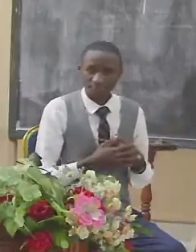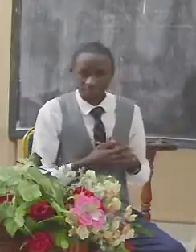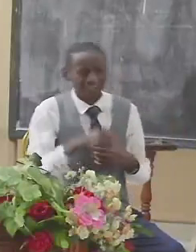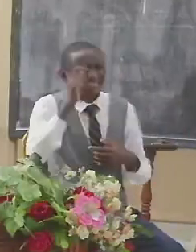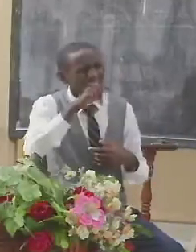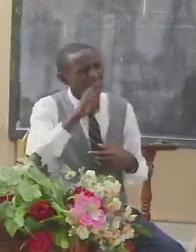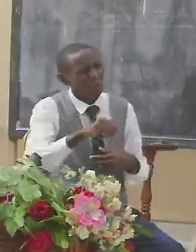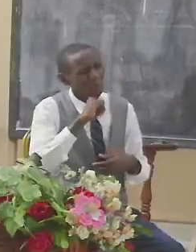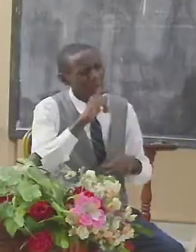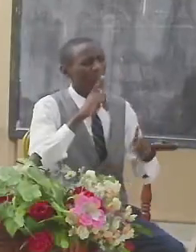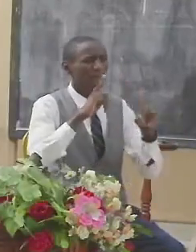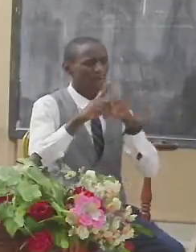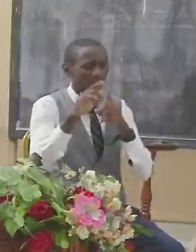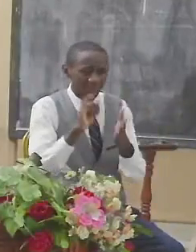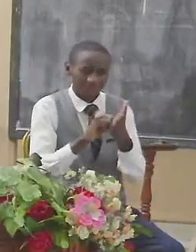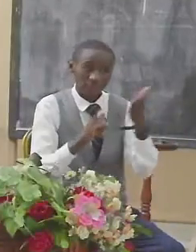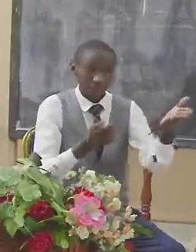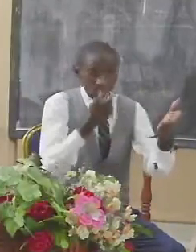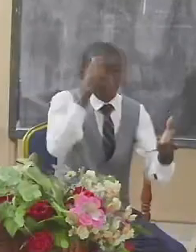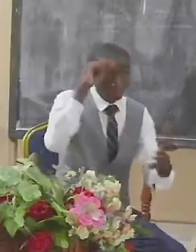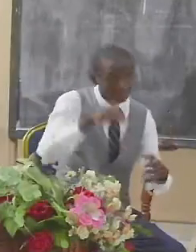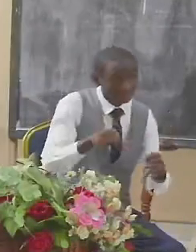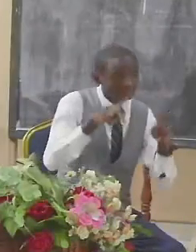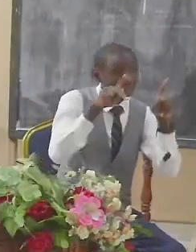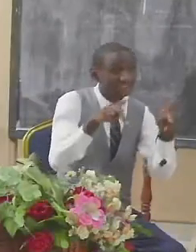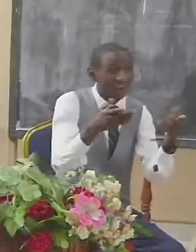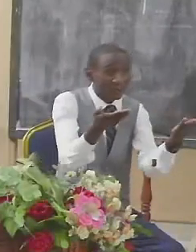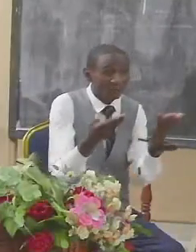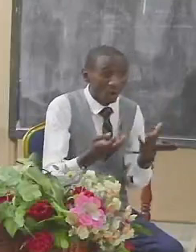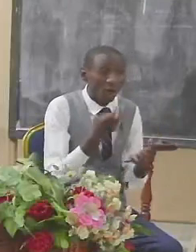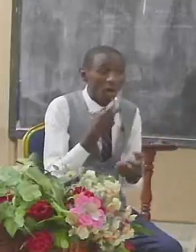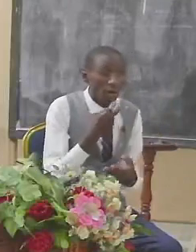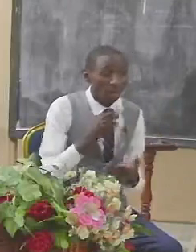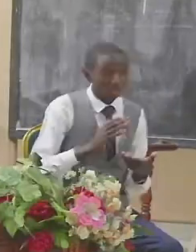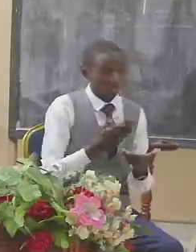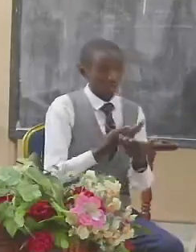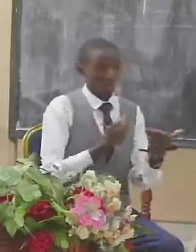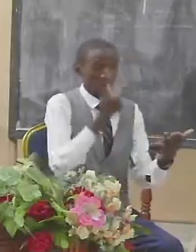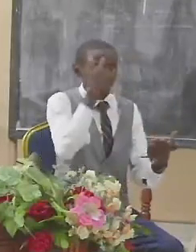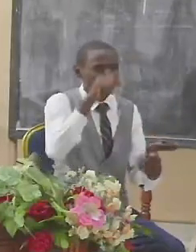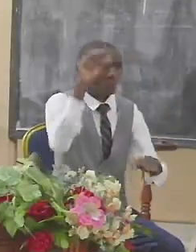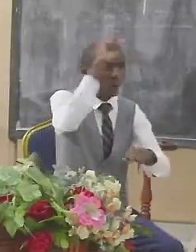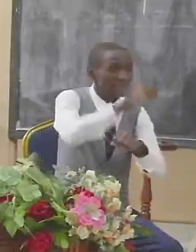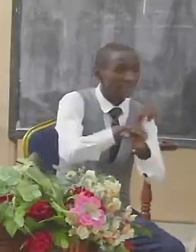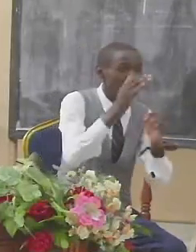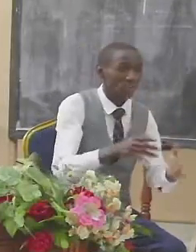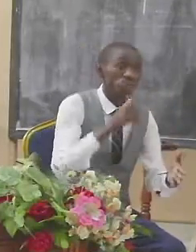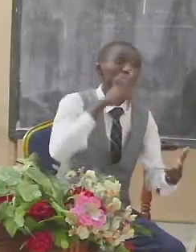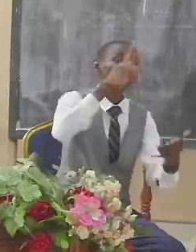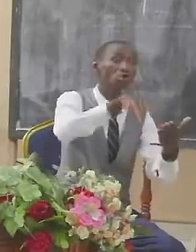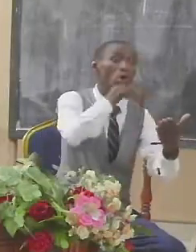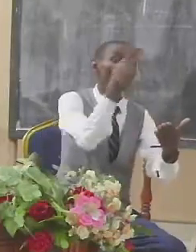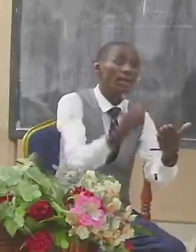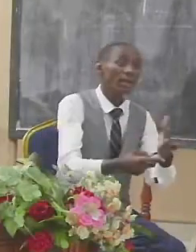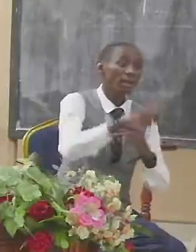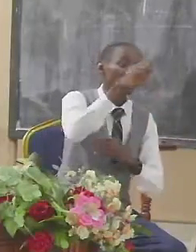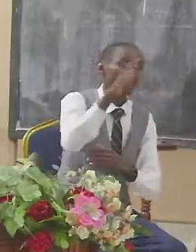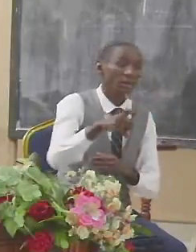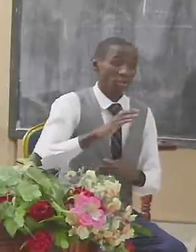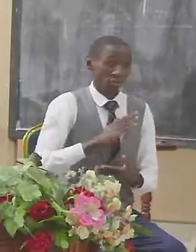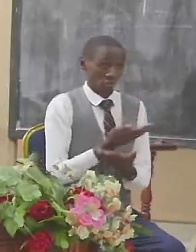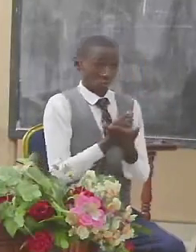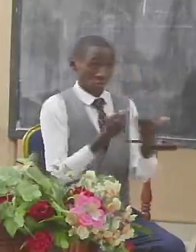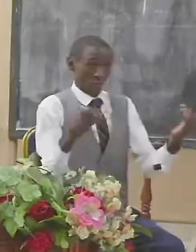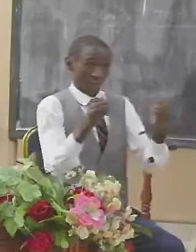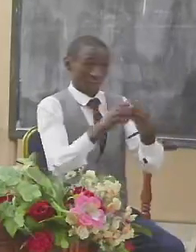ça. Musiviseme hata. Qui va se moquer? Tu vas t'atuchekelea. Les héros vont tomber. Tu as nini watruja waliamuka ndugu. Avec